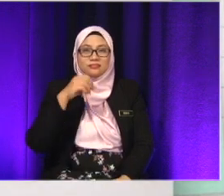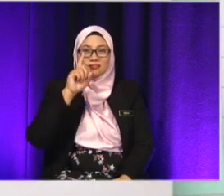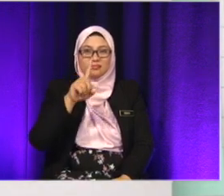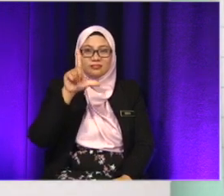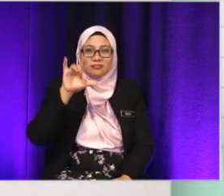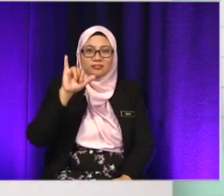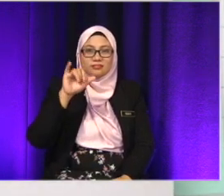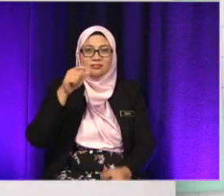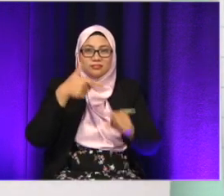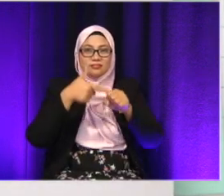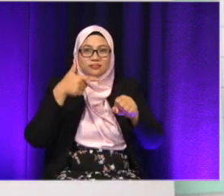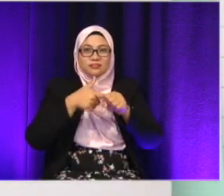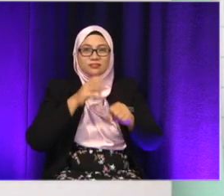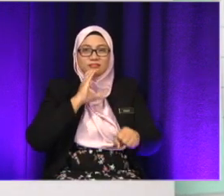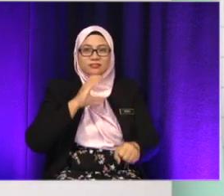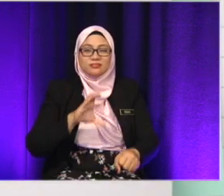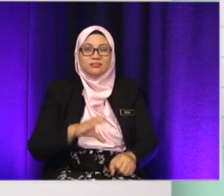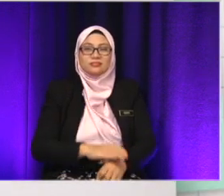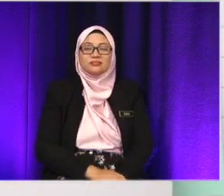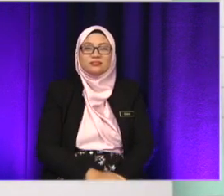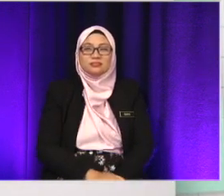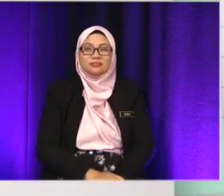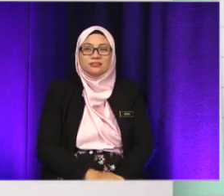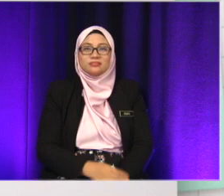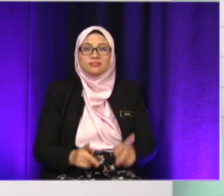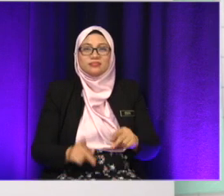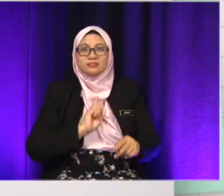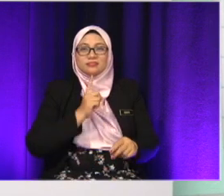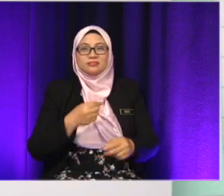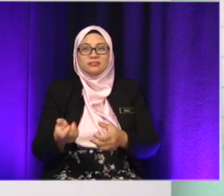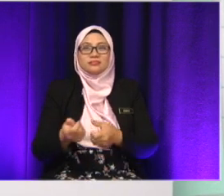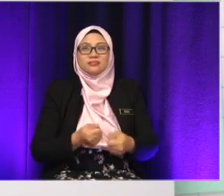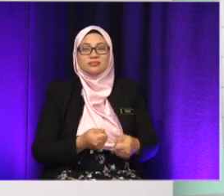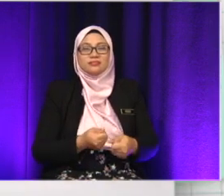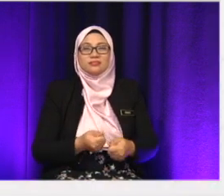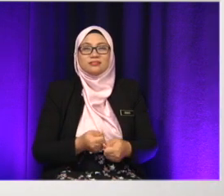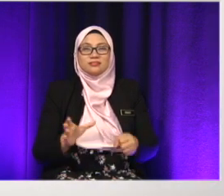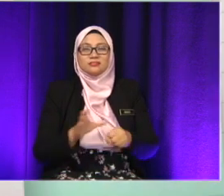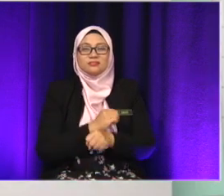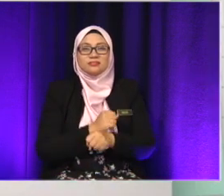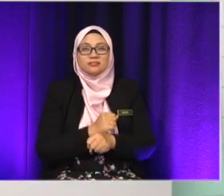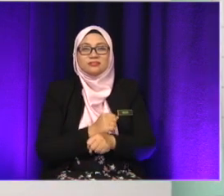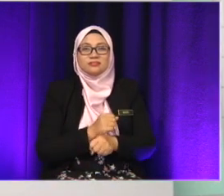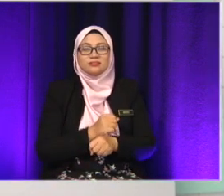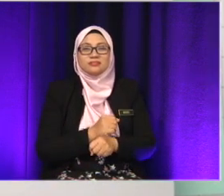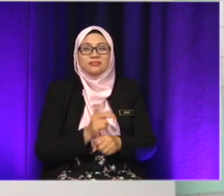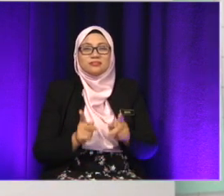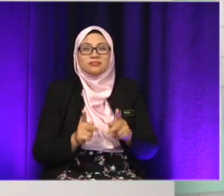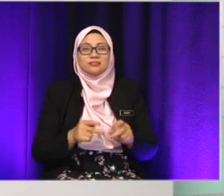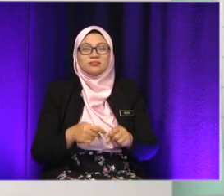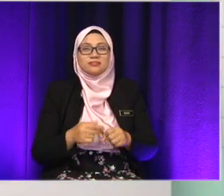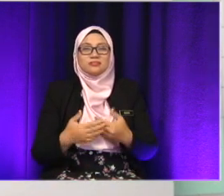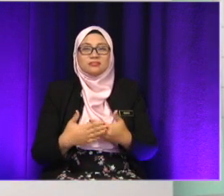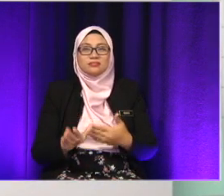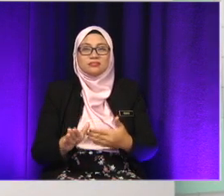saja. Okey, satu liang saja. Maka bila kita tarik dia, cecair penuh sini. Bila kata lepaskan cecair itu keluar balik, dia akan